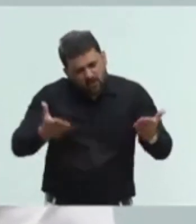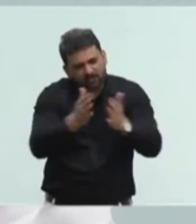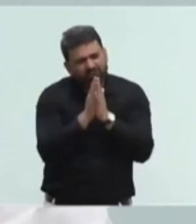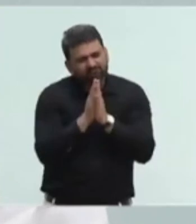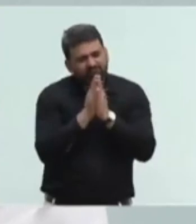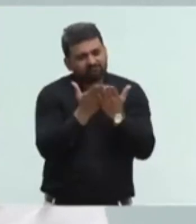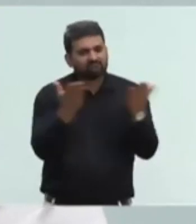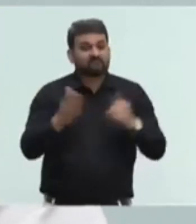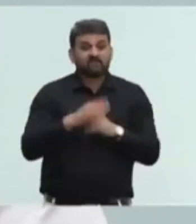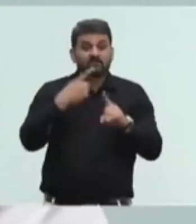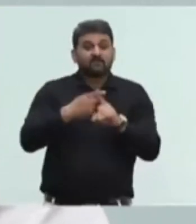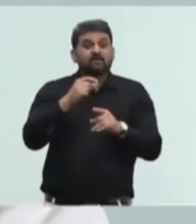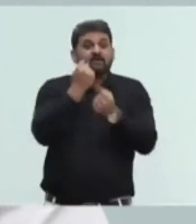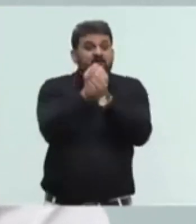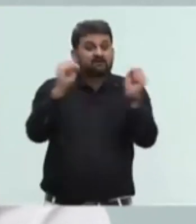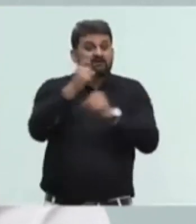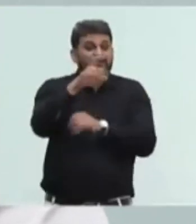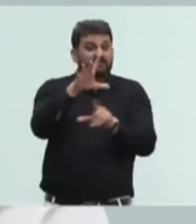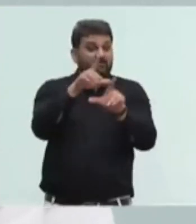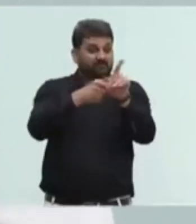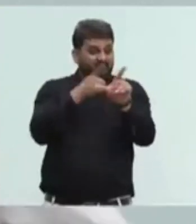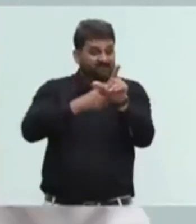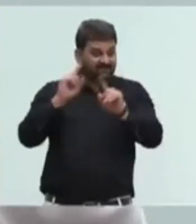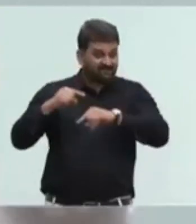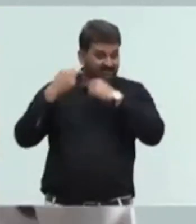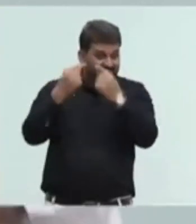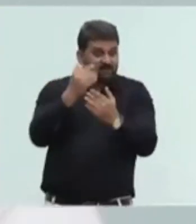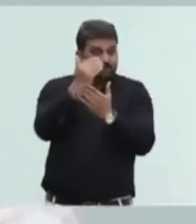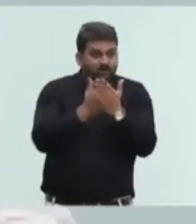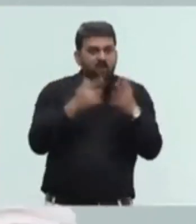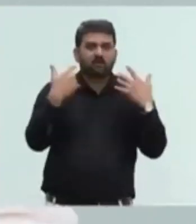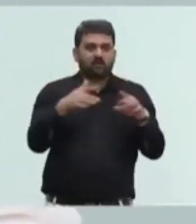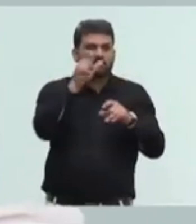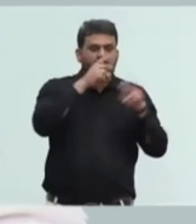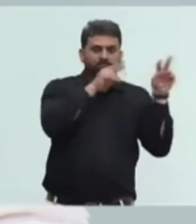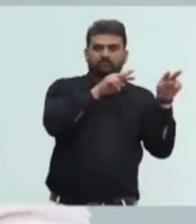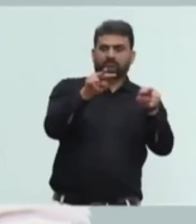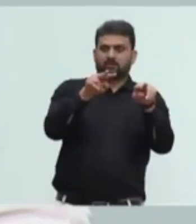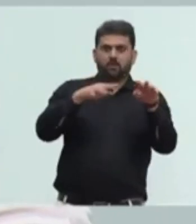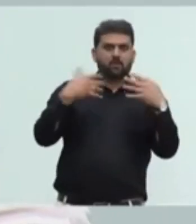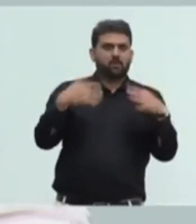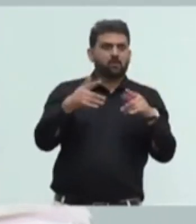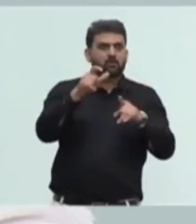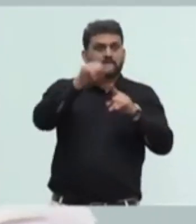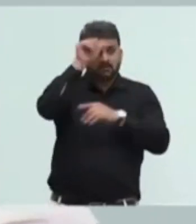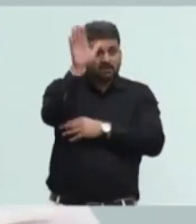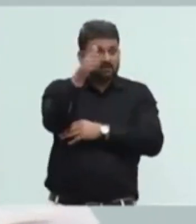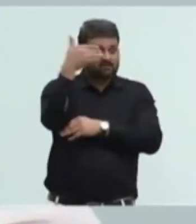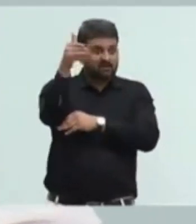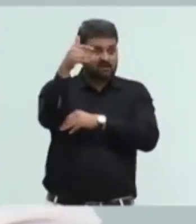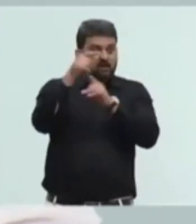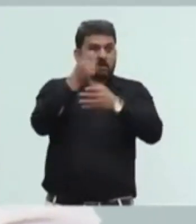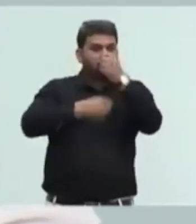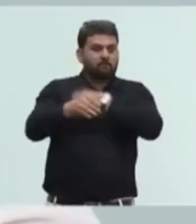और आजादी के अमृत महोत्सव उसमें कि आप बनेंगे इस देश के तिरंगे को लहराने